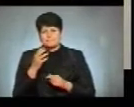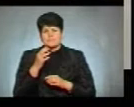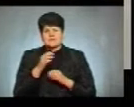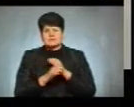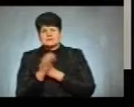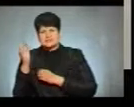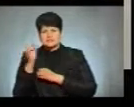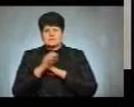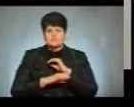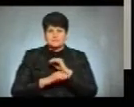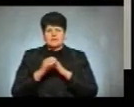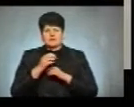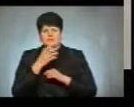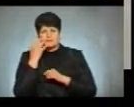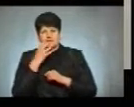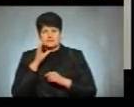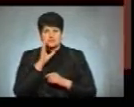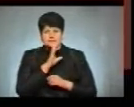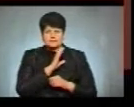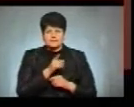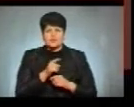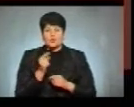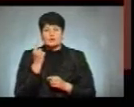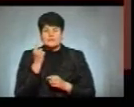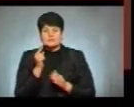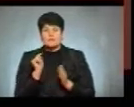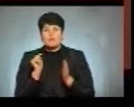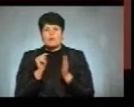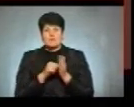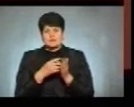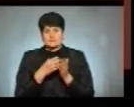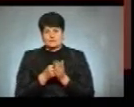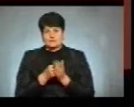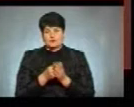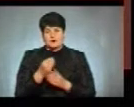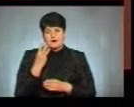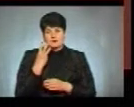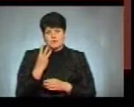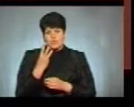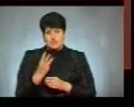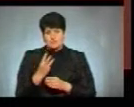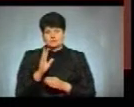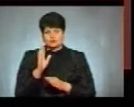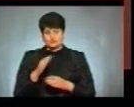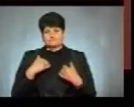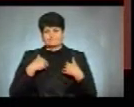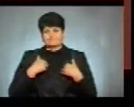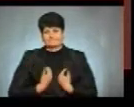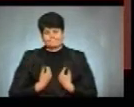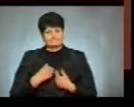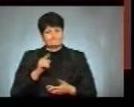схід, тільки один, скажімо, попаде у свої очікування, а три будуть розчаровані